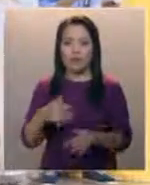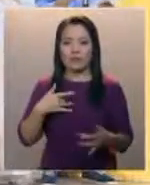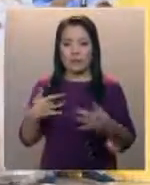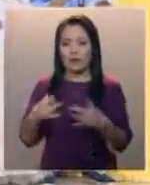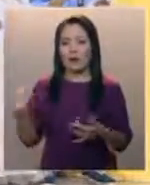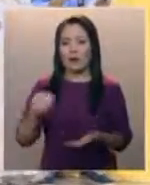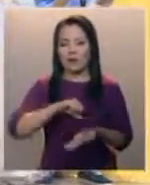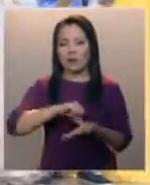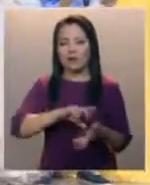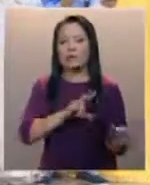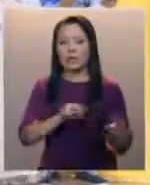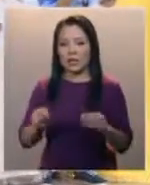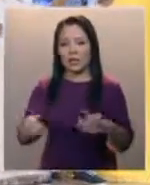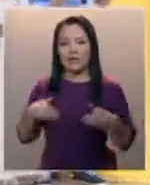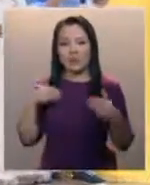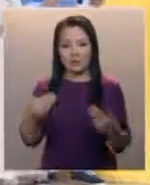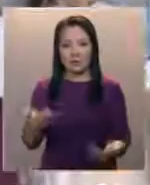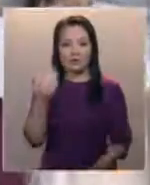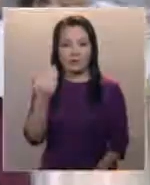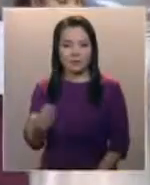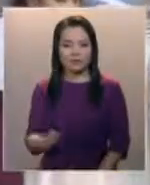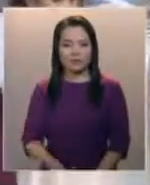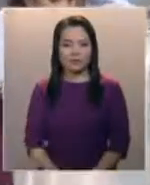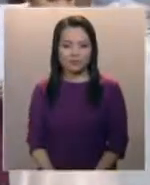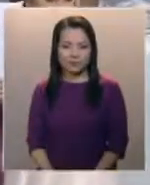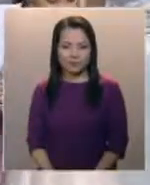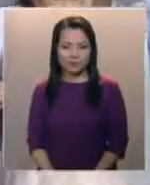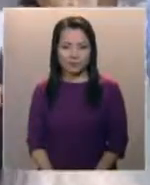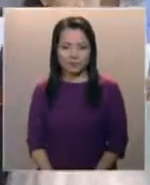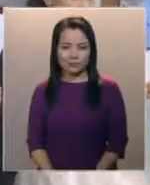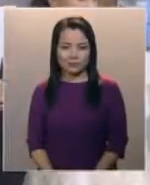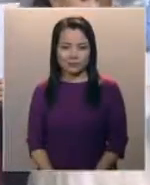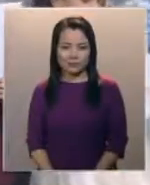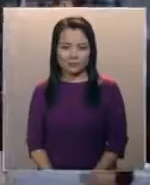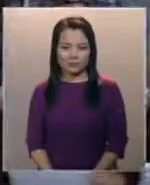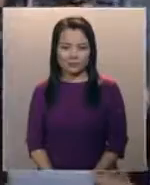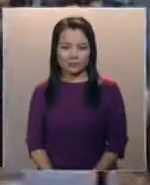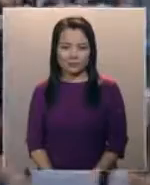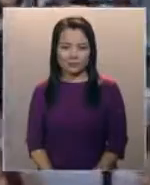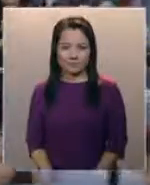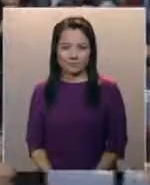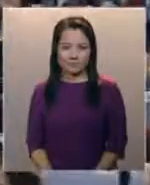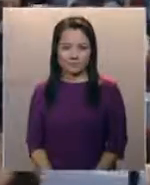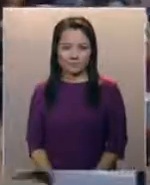көрсетеді. Сәттілік серігі болсын. Асқарбек Қазанғап, Өмірбек Әзімов, 24 кезет,